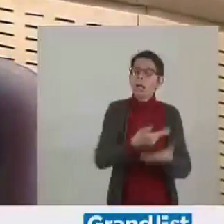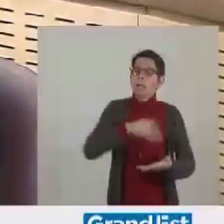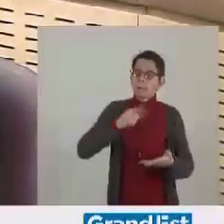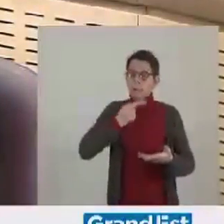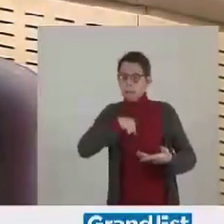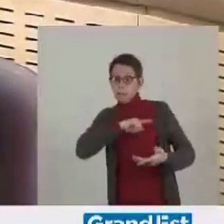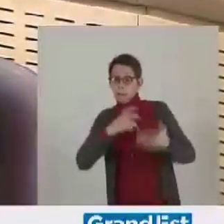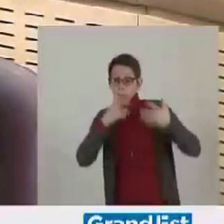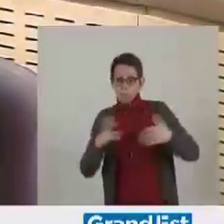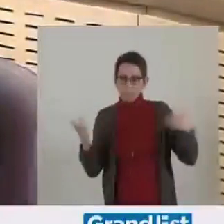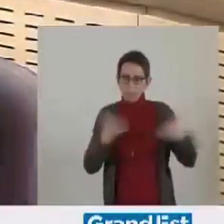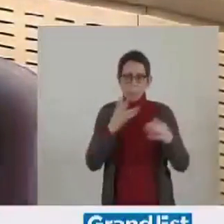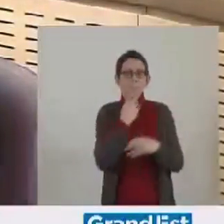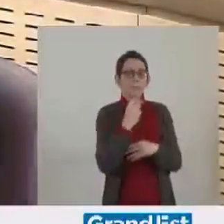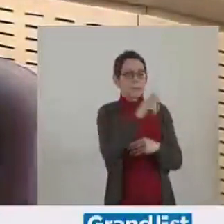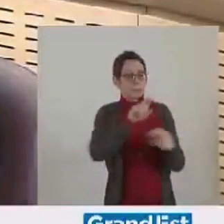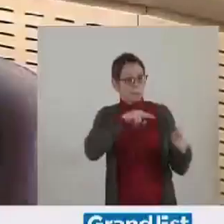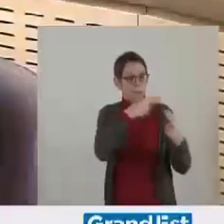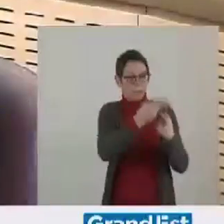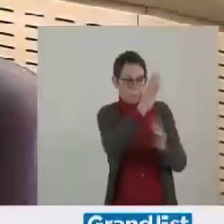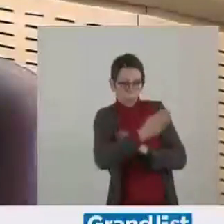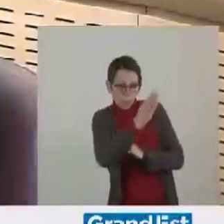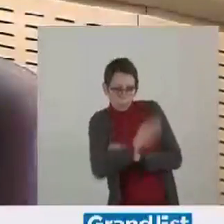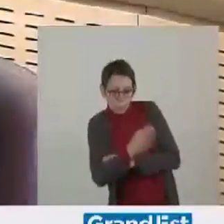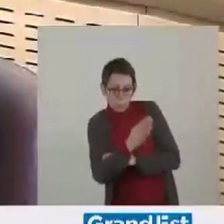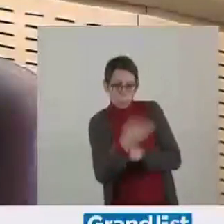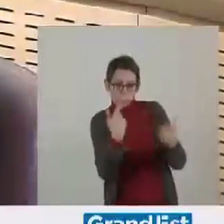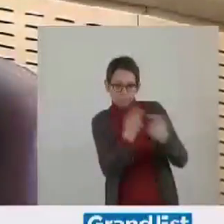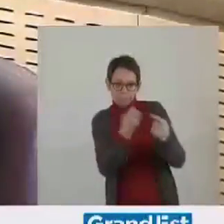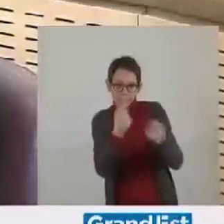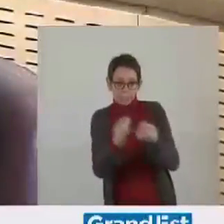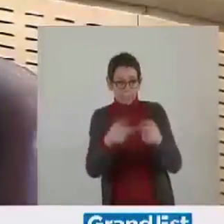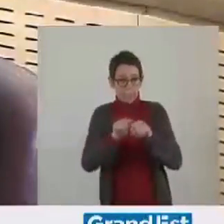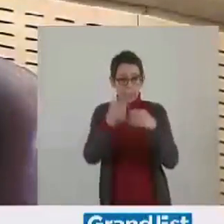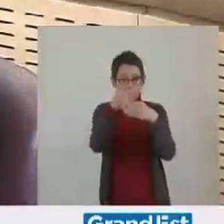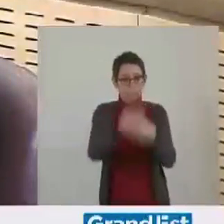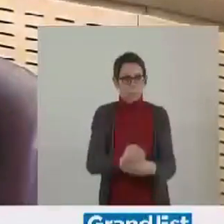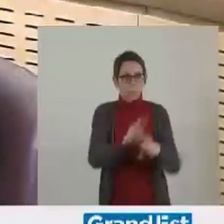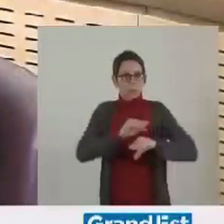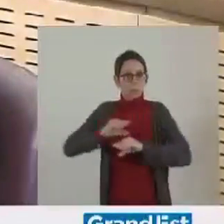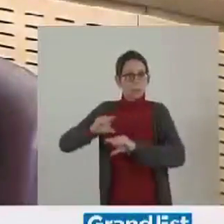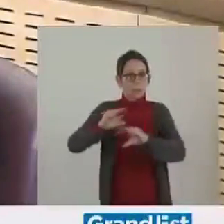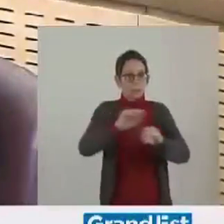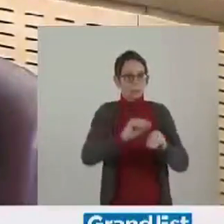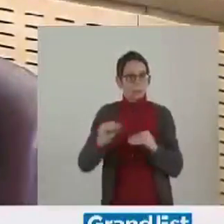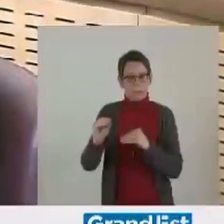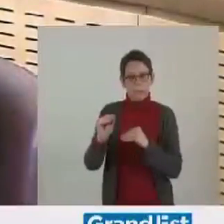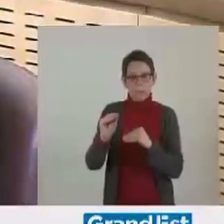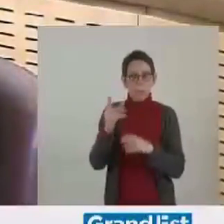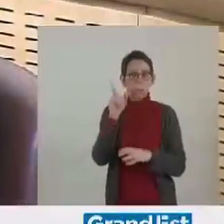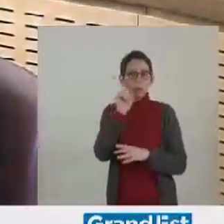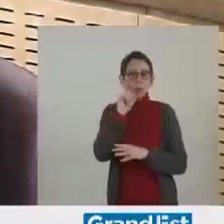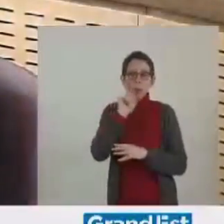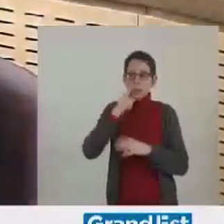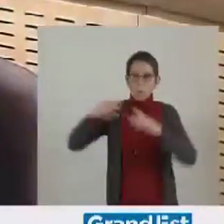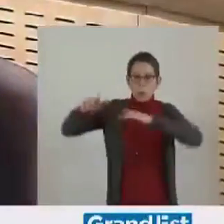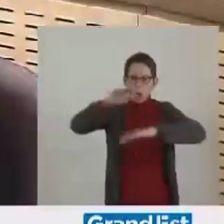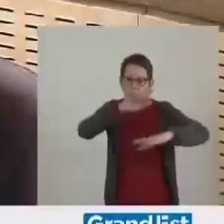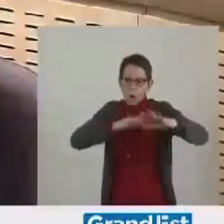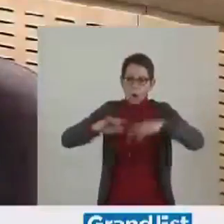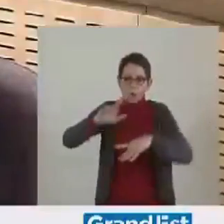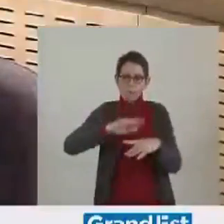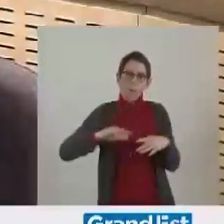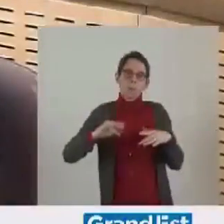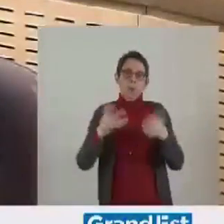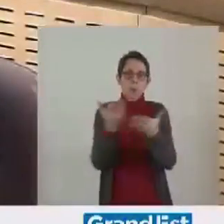aux préoccupations de nos concitoyens pour de telles problématiques et surtout protéger notre population face aux dangers de la dégradation de notre environnement. À